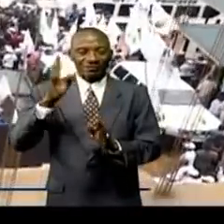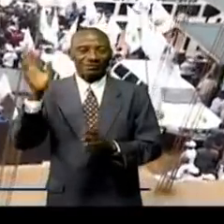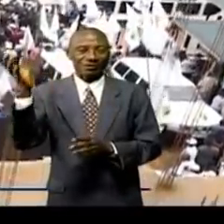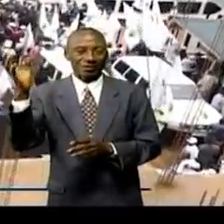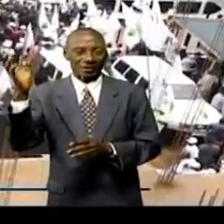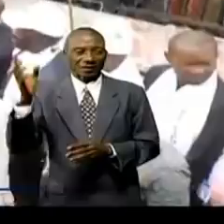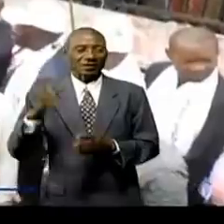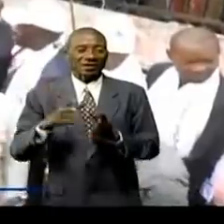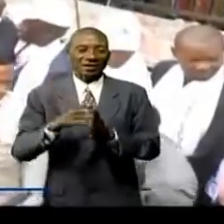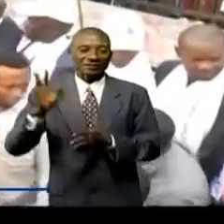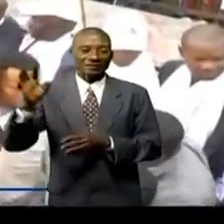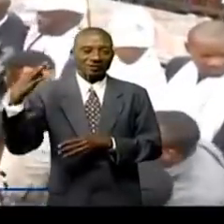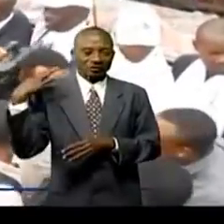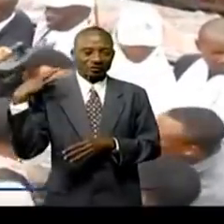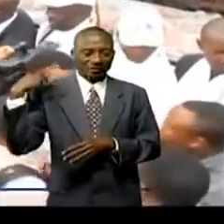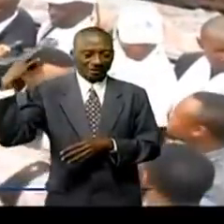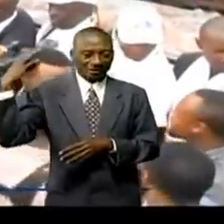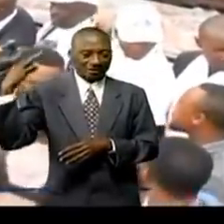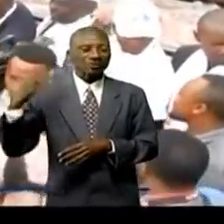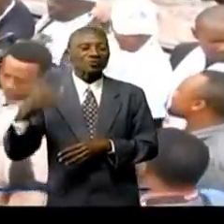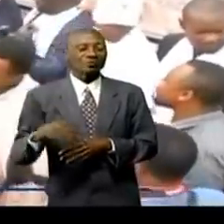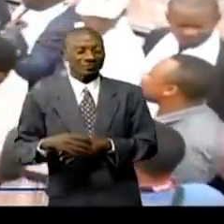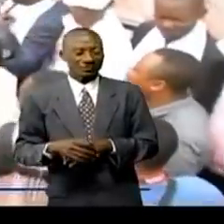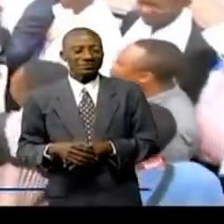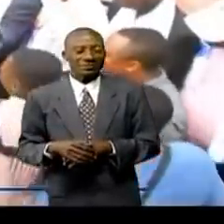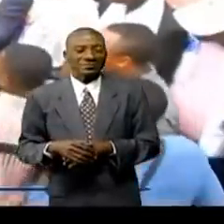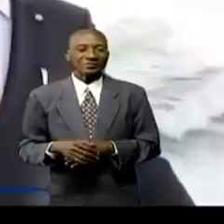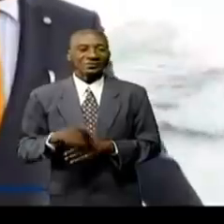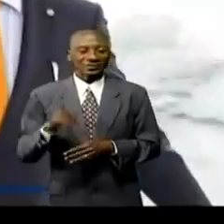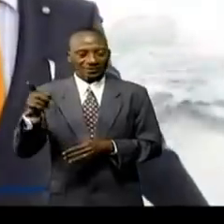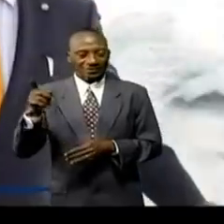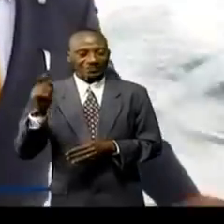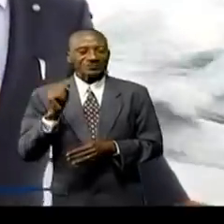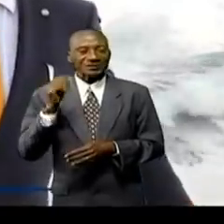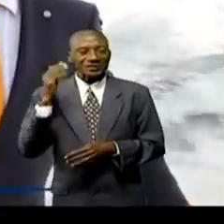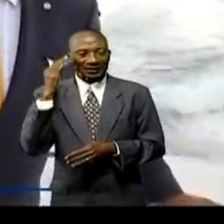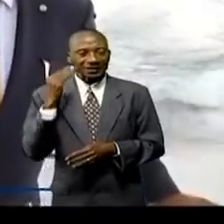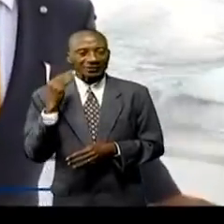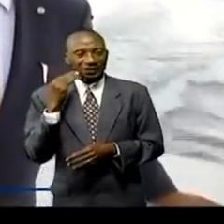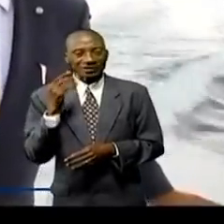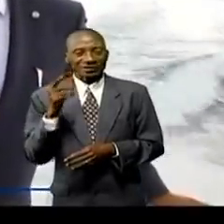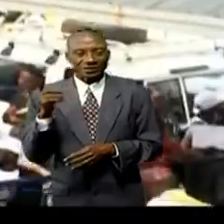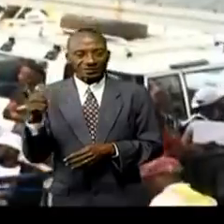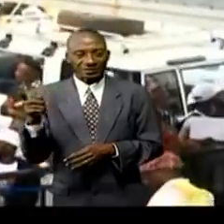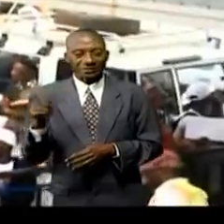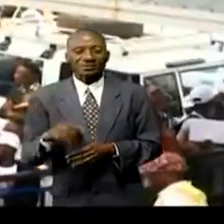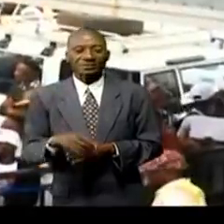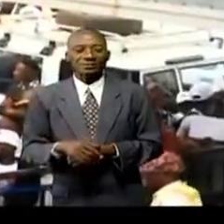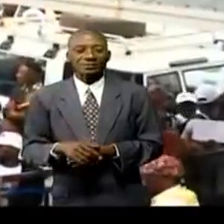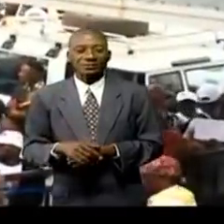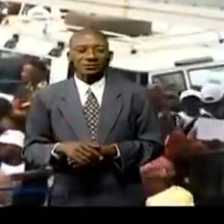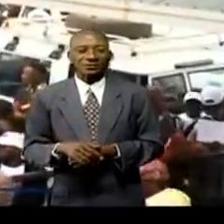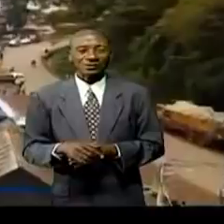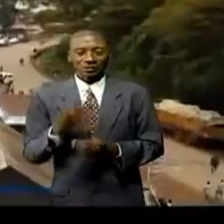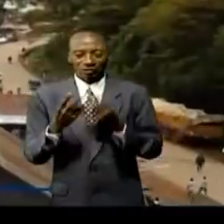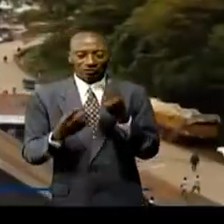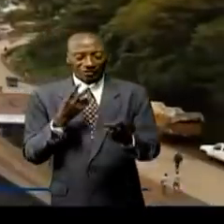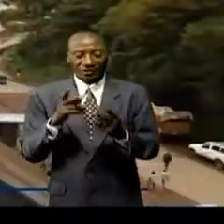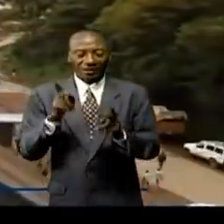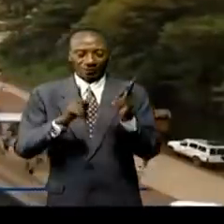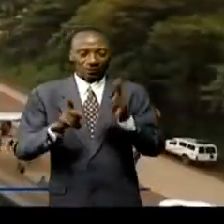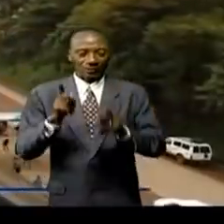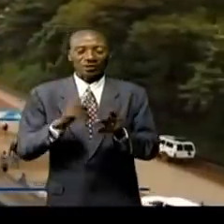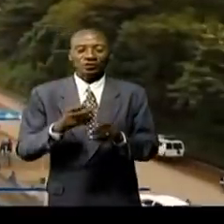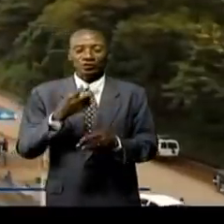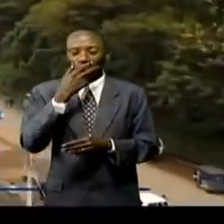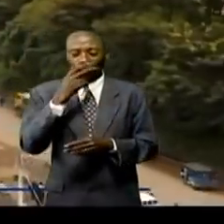dont le secrétaire général au développement rural, Georges Koch, a bénéficié de la part de la population de Bukavu, chef-lieu